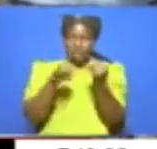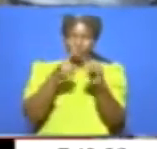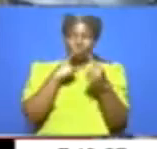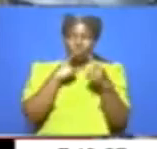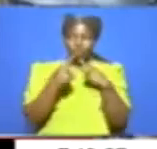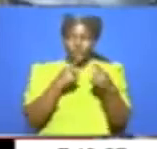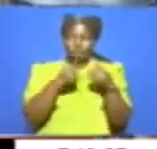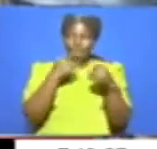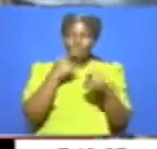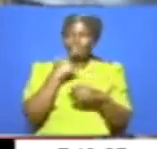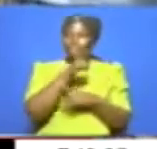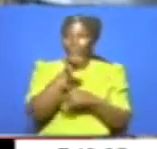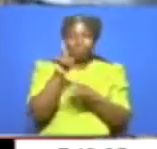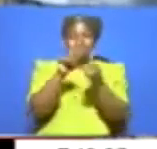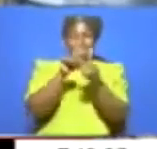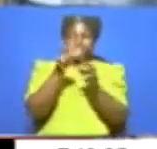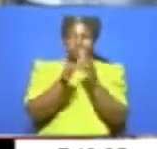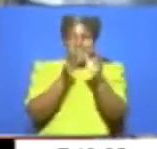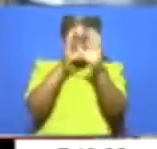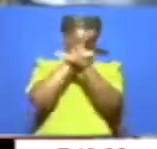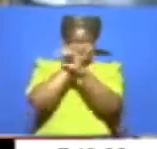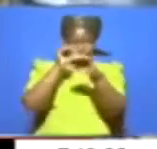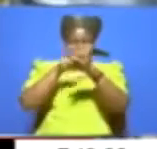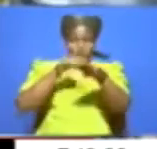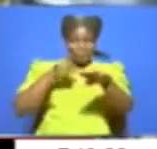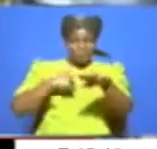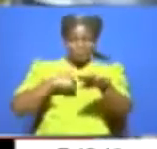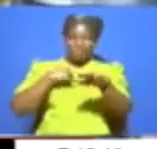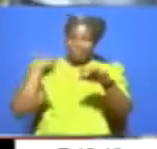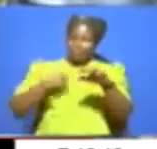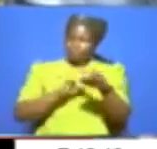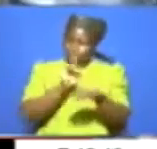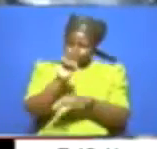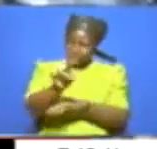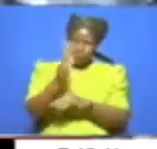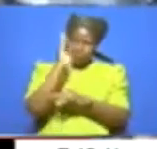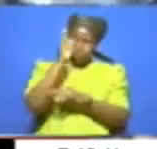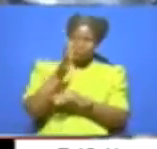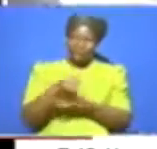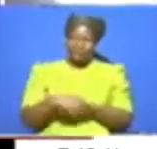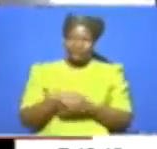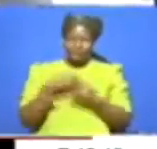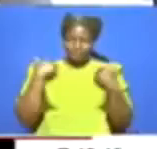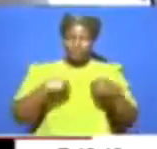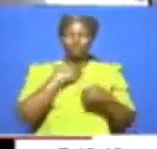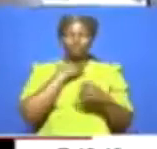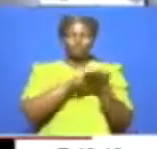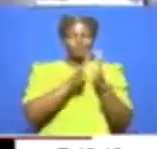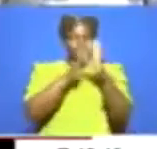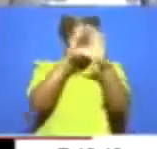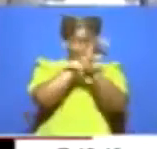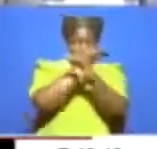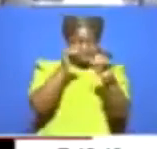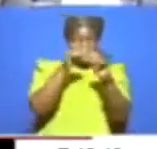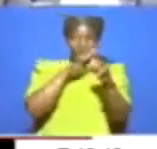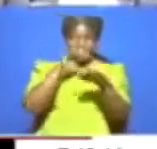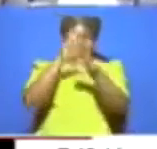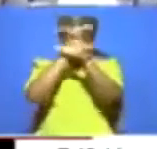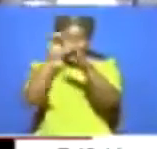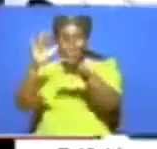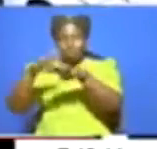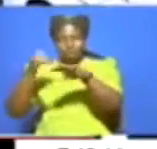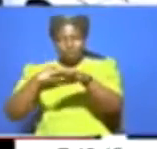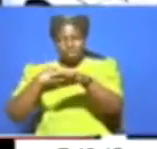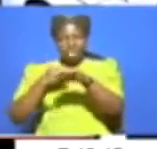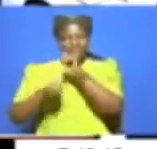Laiza kiniita saa hii, nitaenda. Mimi nataka kuwa rais na Laiza niite nikoze kwenda. Huku baadhi ya wazee wa